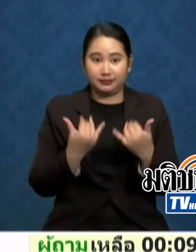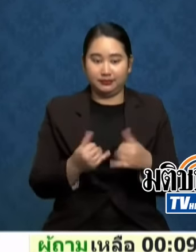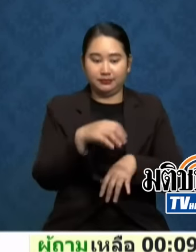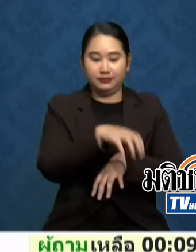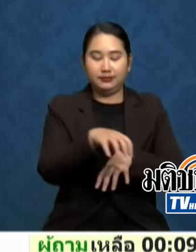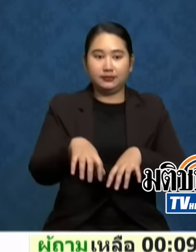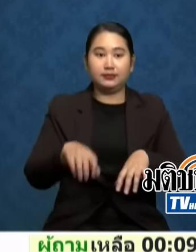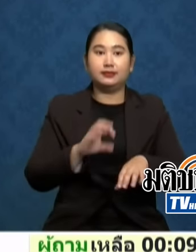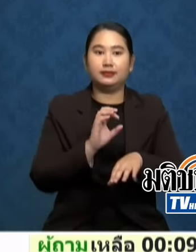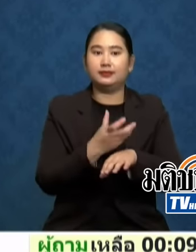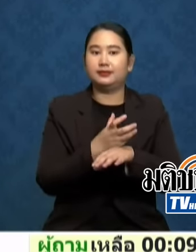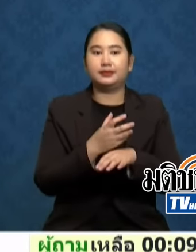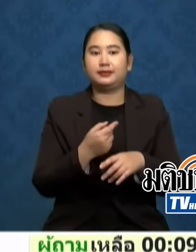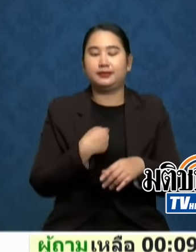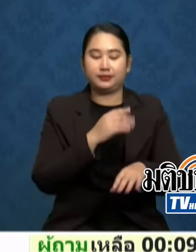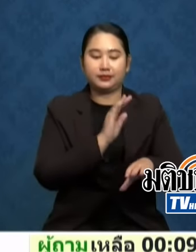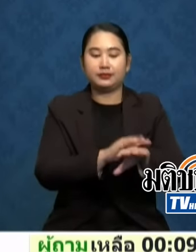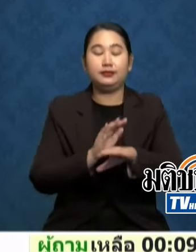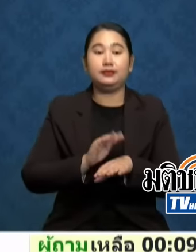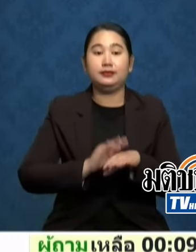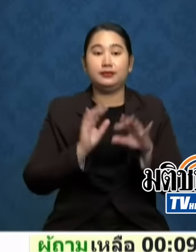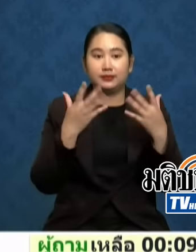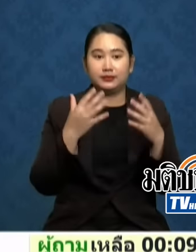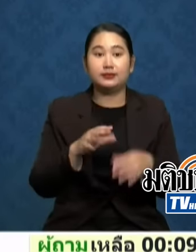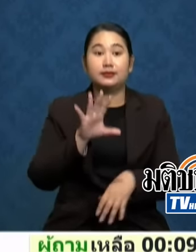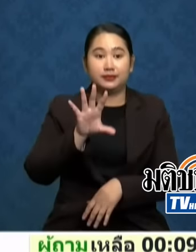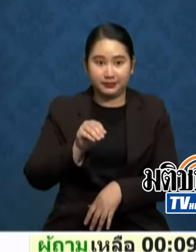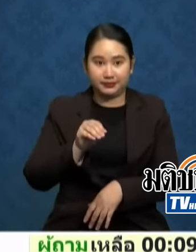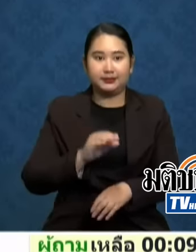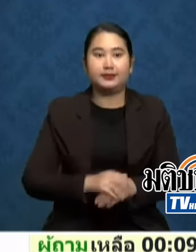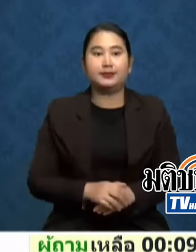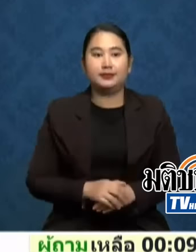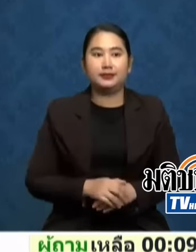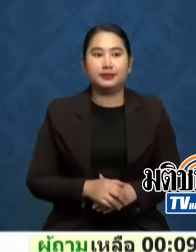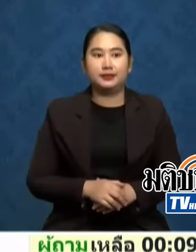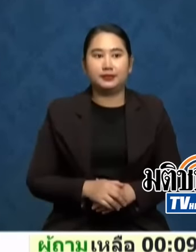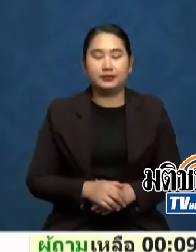แห่งนี้ก็ยังแทบไม่ได้ใช้งานเลยขอสไลด์ลงนะครับ